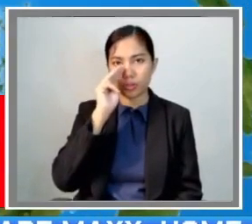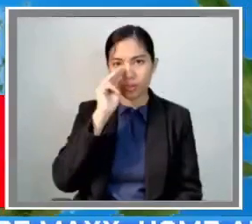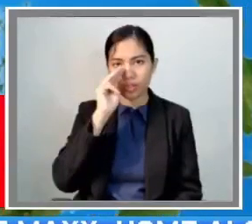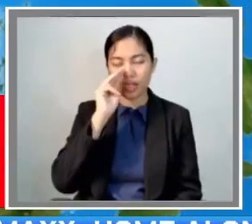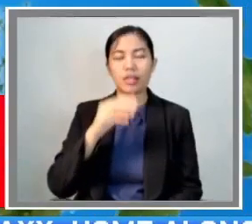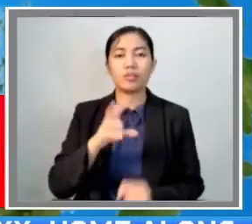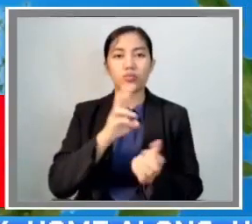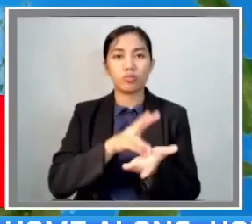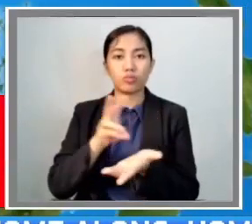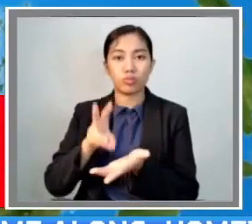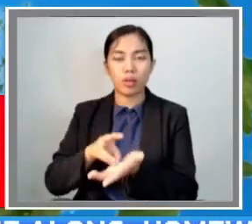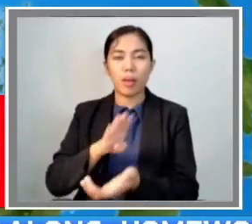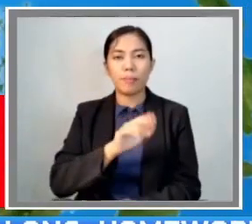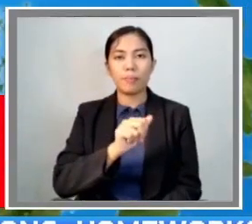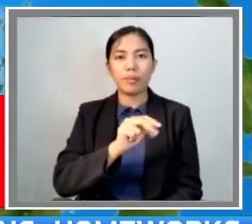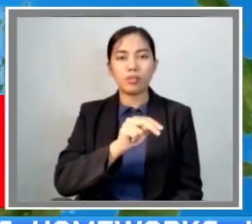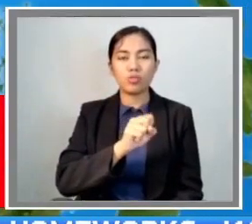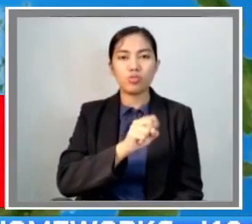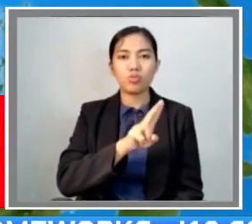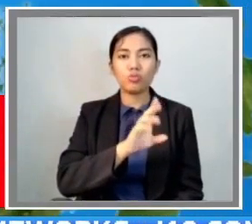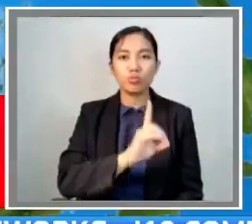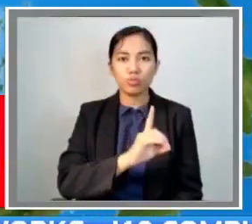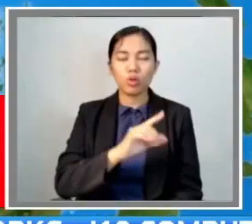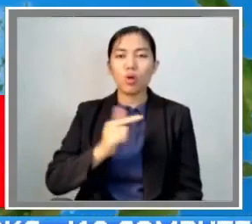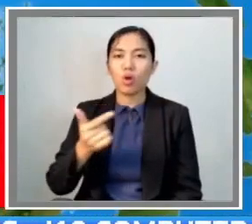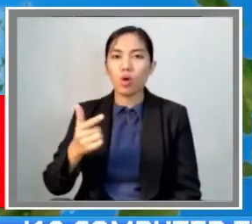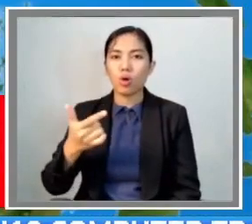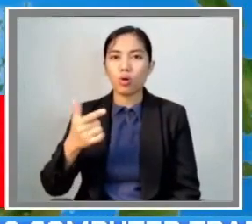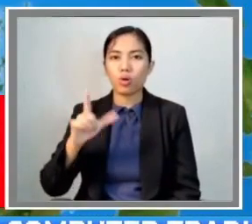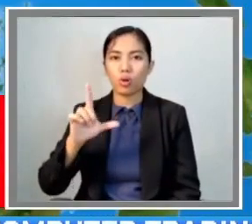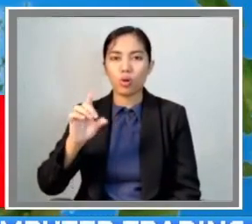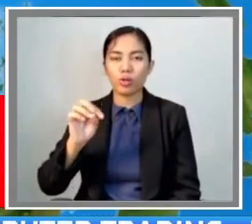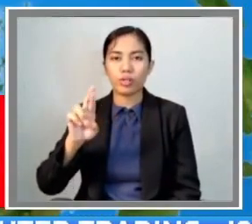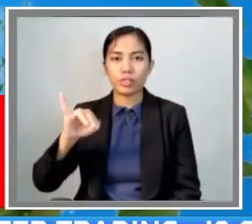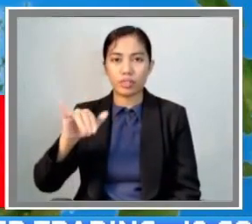inaasahan po ang pinsala at maging alerto po sa aftershocks.